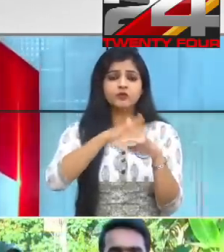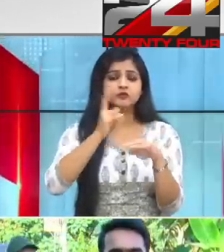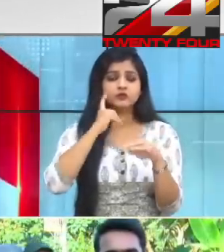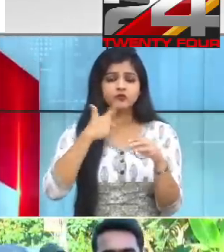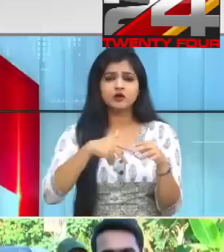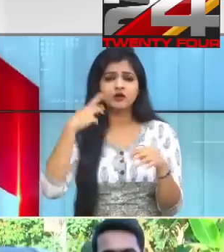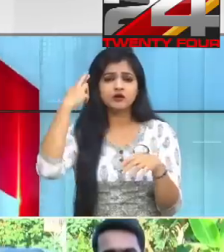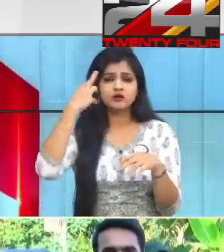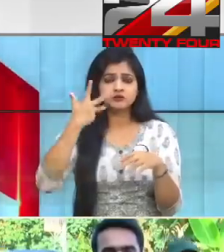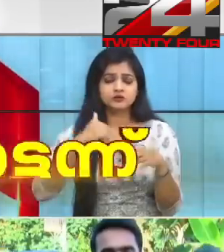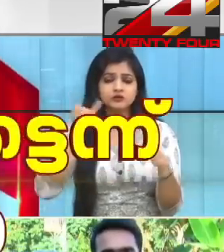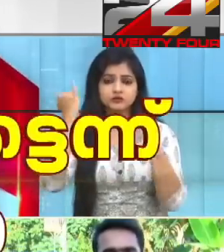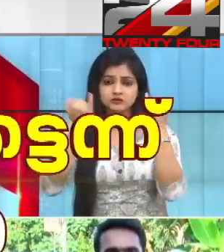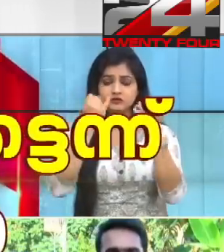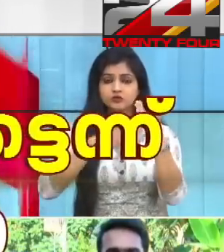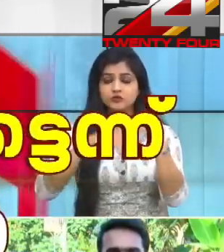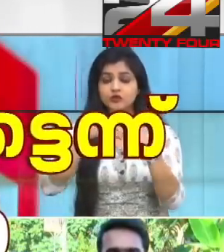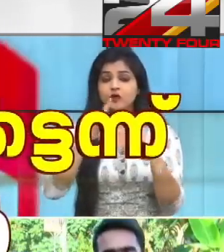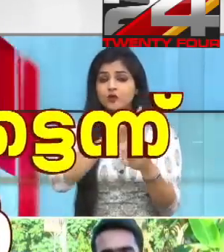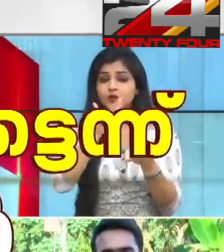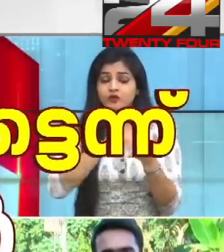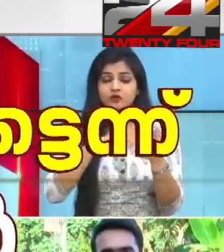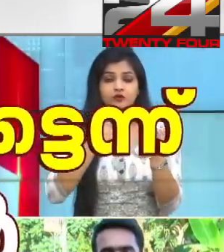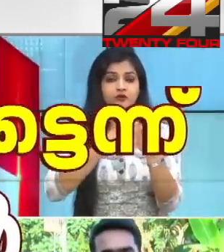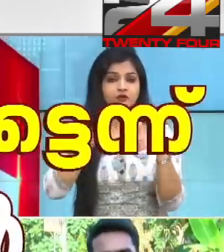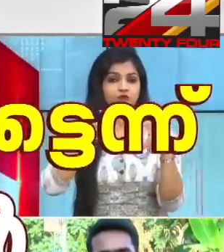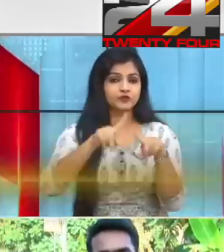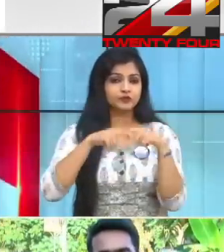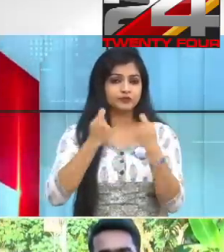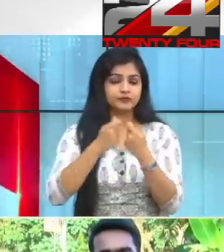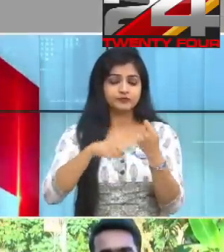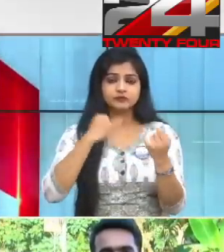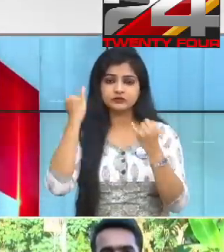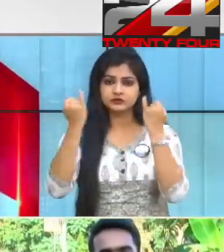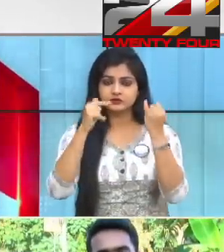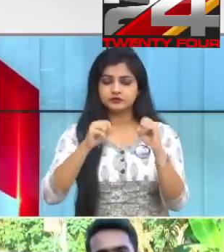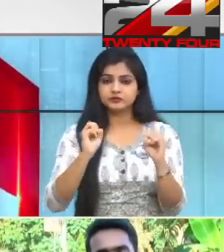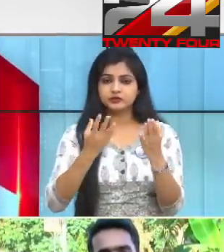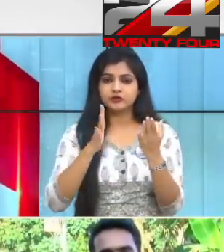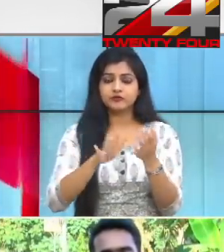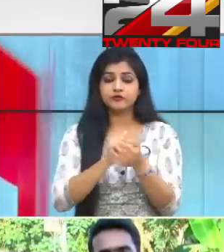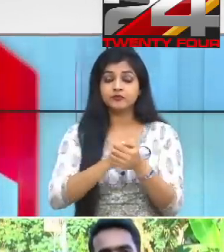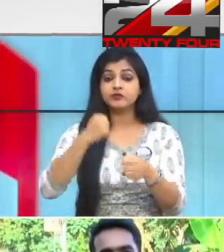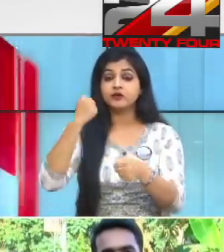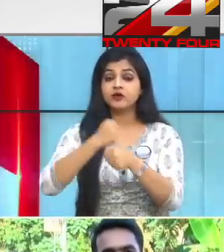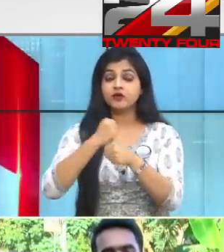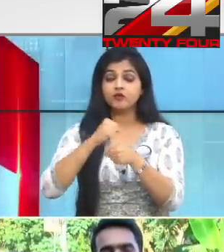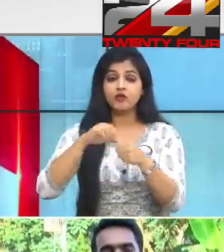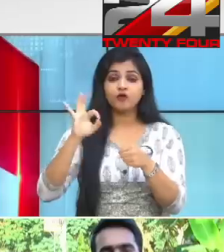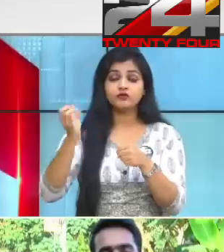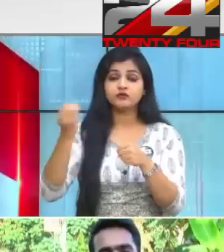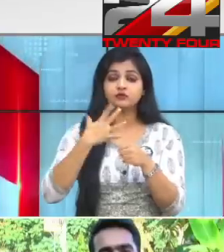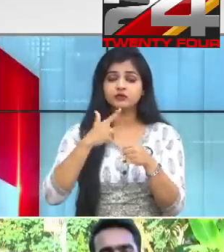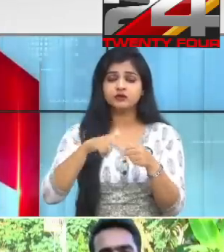ഇതിനുള്ള കാരണം എന്താണ് ഉൾപ്പെടെയുള്ള വിഷയങ്ങളിൽ പ്രാദേശികമായി റവന്യൂ വകുപ്പ് ഇതുമായി ബന്ധപ്പെട്ട അന്വേഷണം തുടങ്ങിയിട്ടുണ്ട്. എന്തായാലും സർക്കാർ സംവിധാനങ്ങൾ